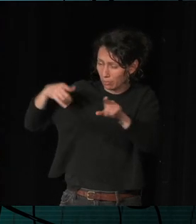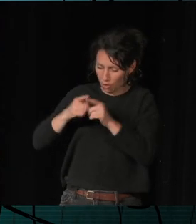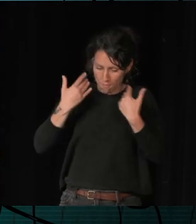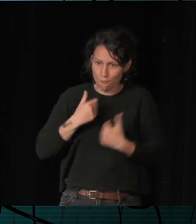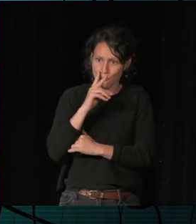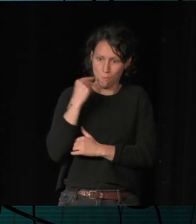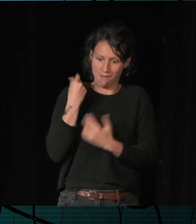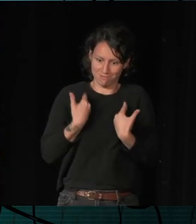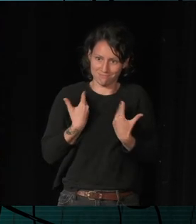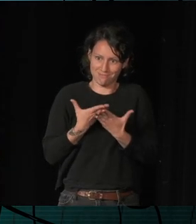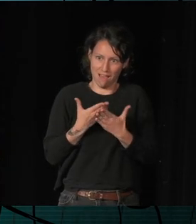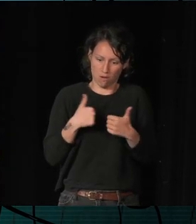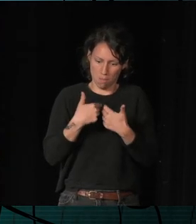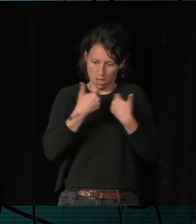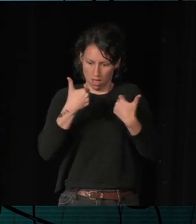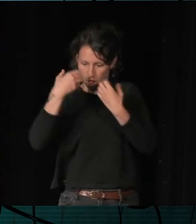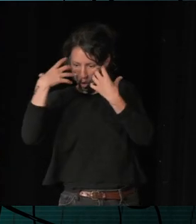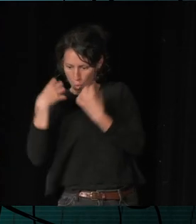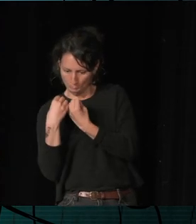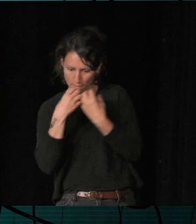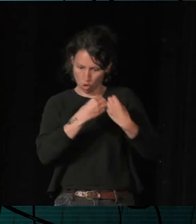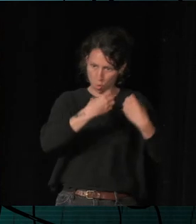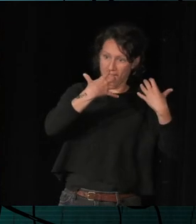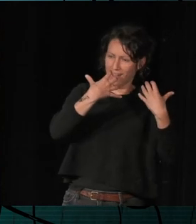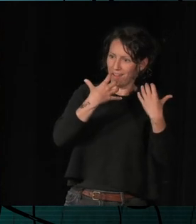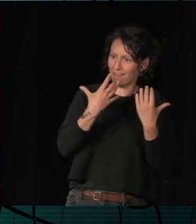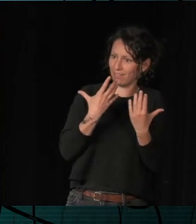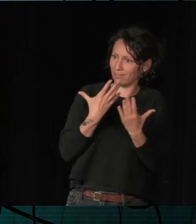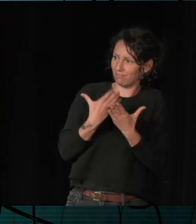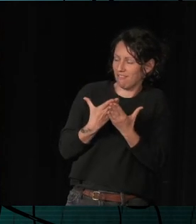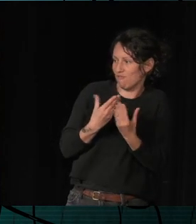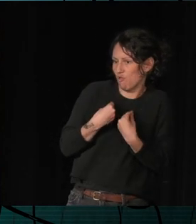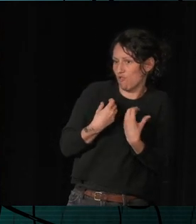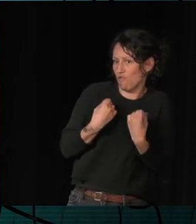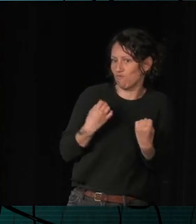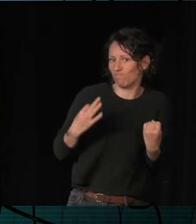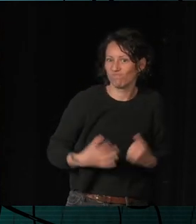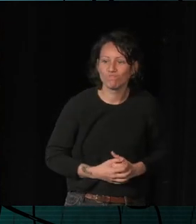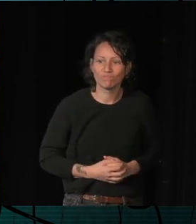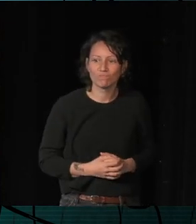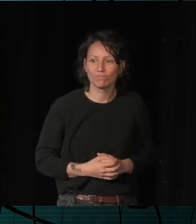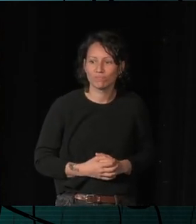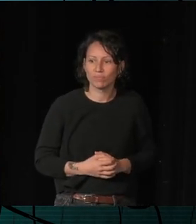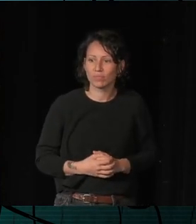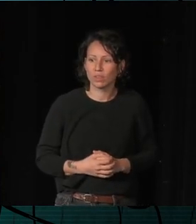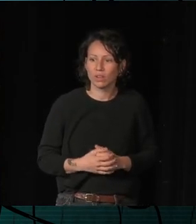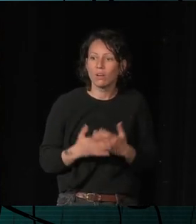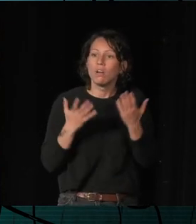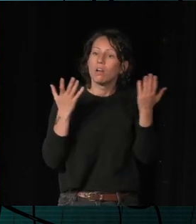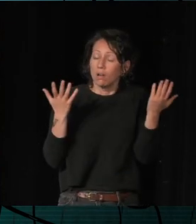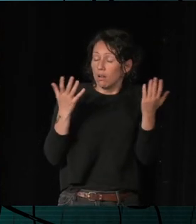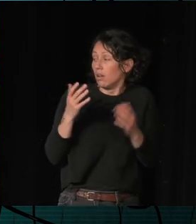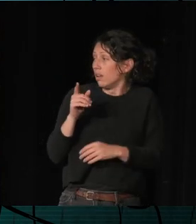limbique chez nous et peut-être du coup en provoquer quelque chose de plus fort. Je pense que par rapport à l'industrie du jeu vidéo